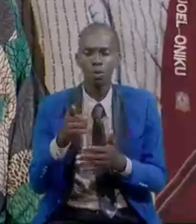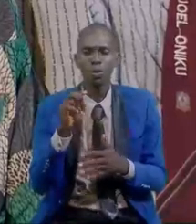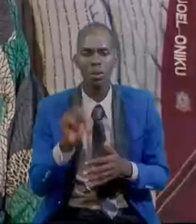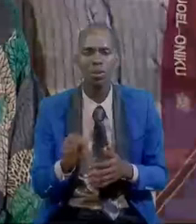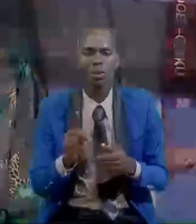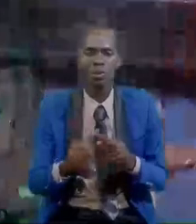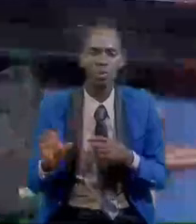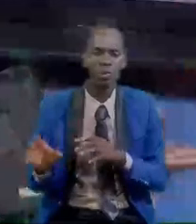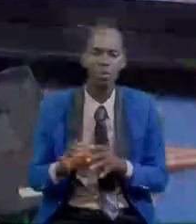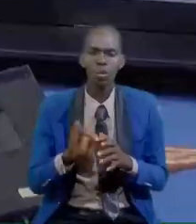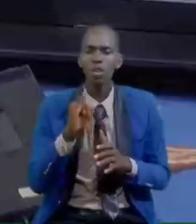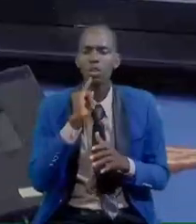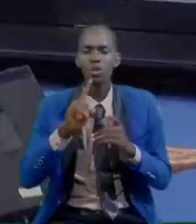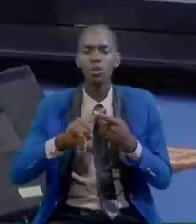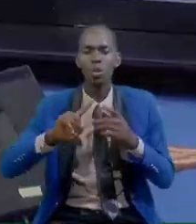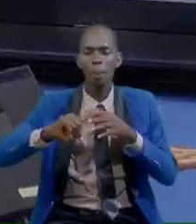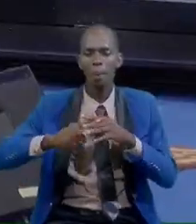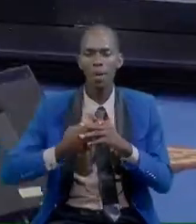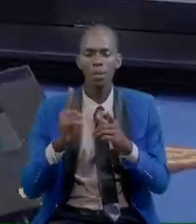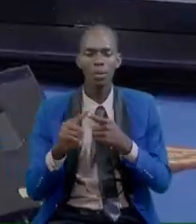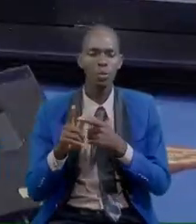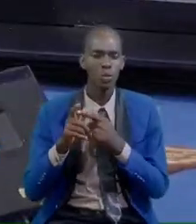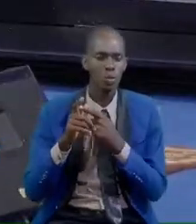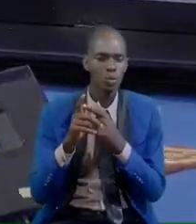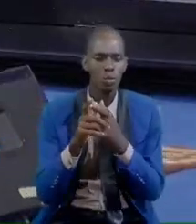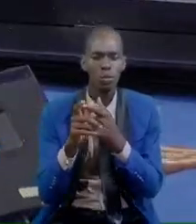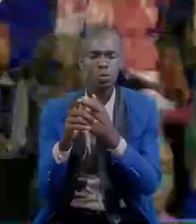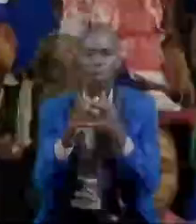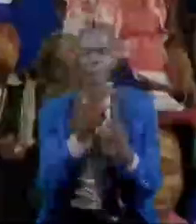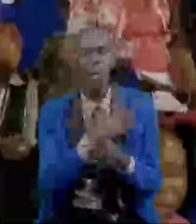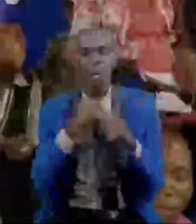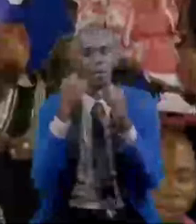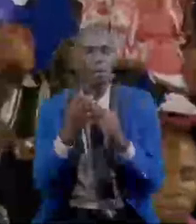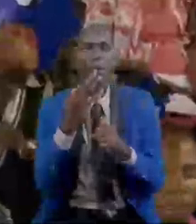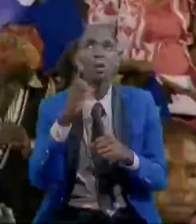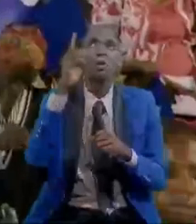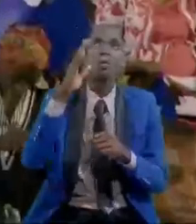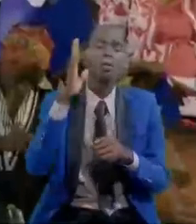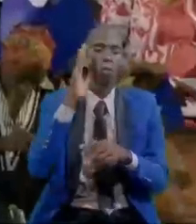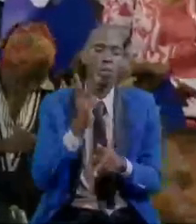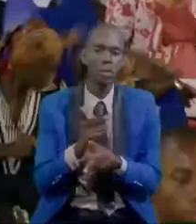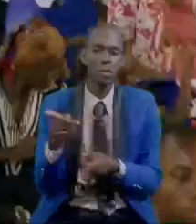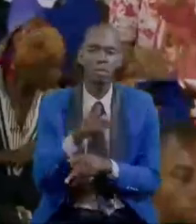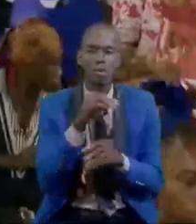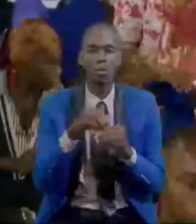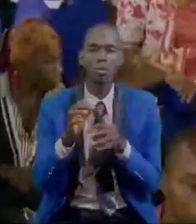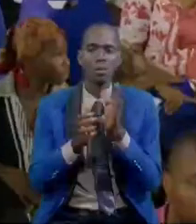de commencer à courir. Et la puissance du Seigneur va te soutenir au nom de